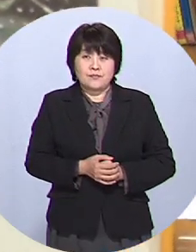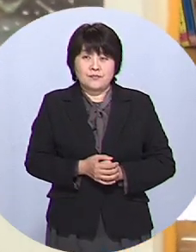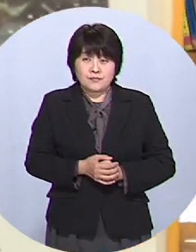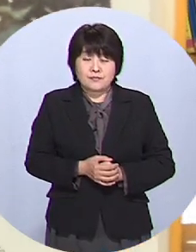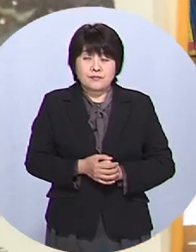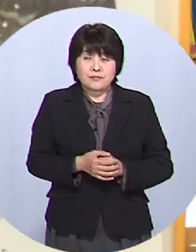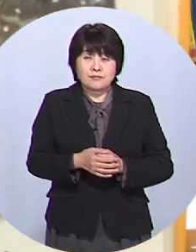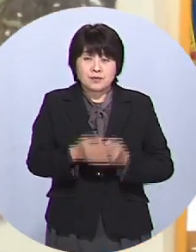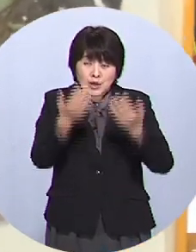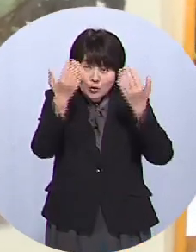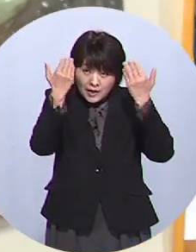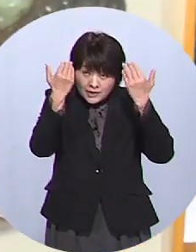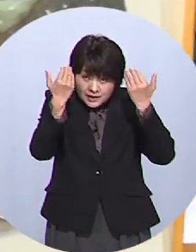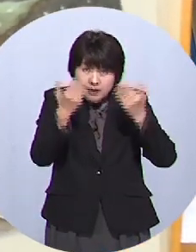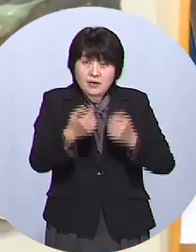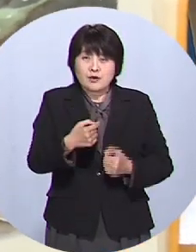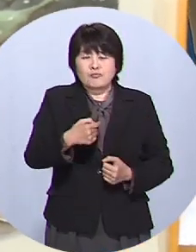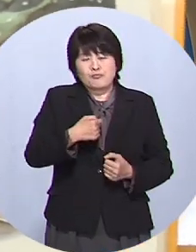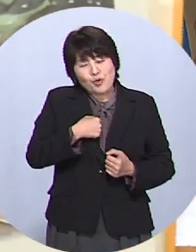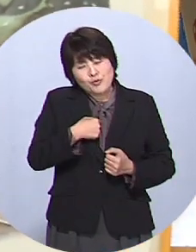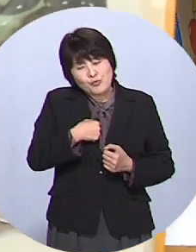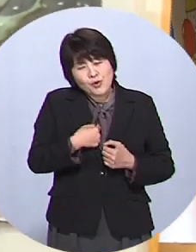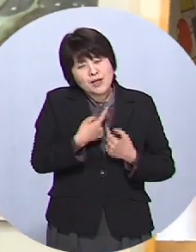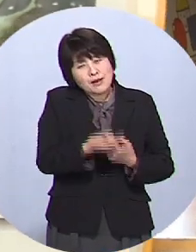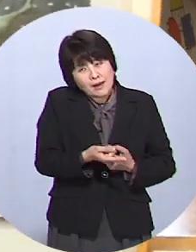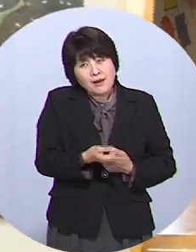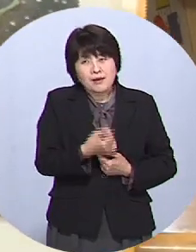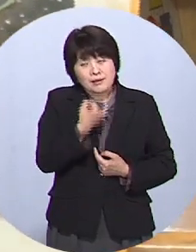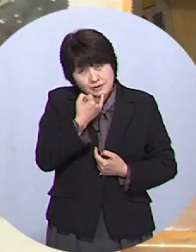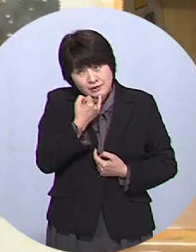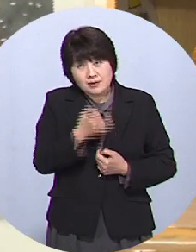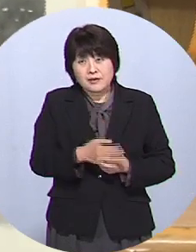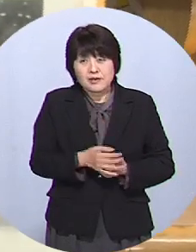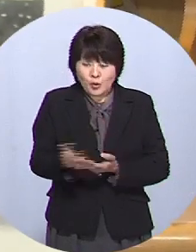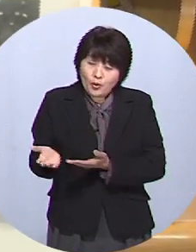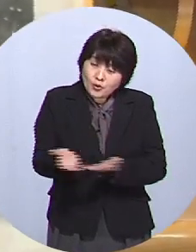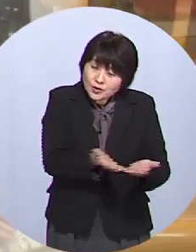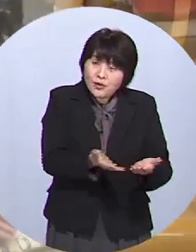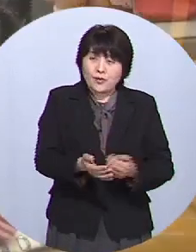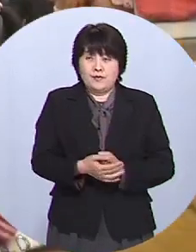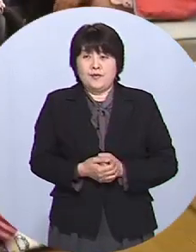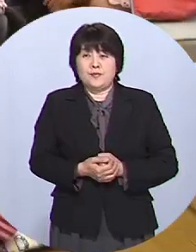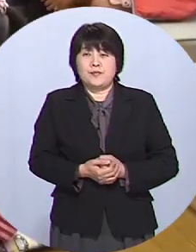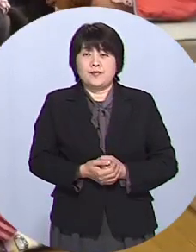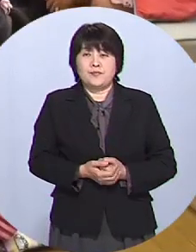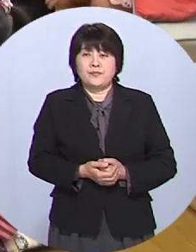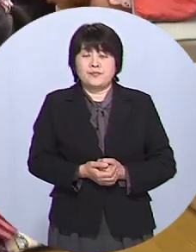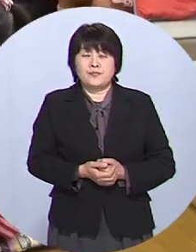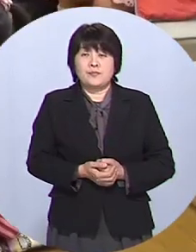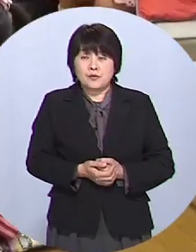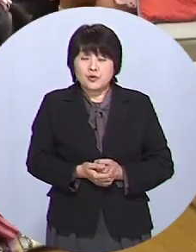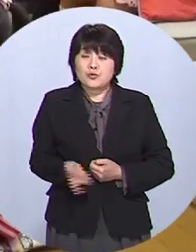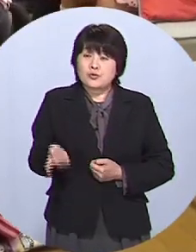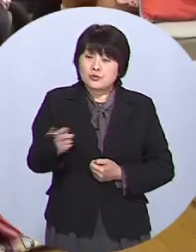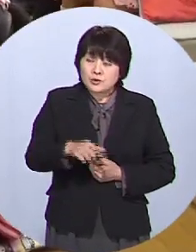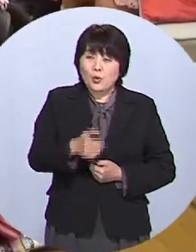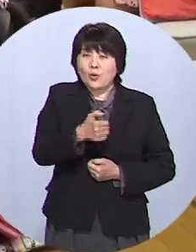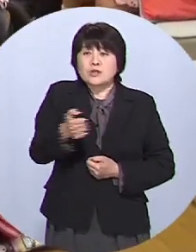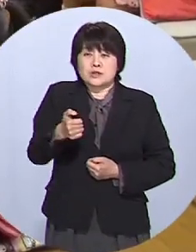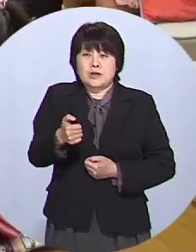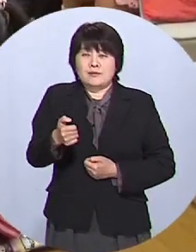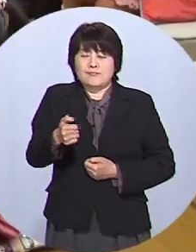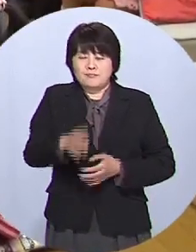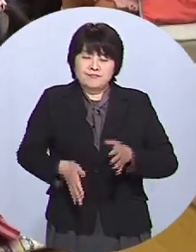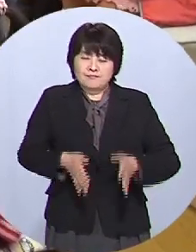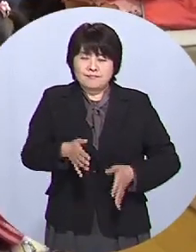早足ウサギさん、僕も入れてよ。どうぞ。そこへおじいさんがやって